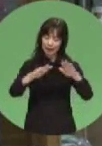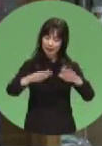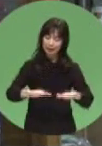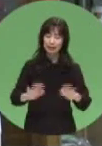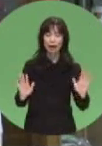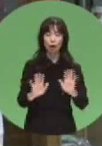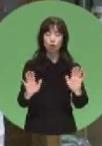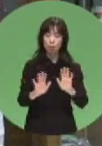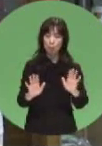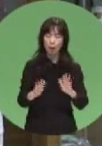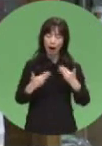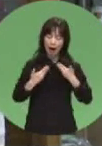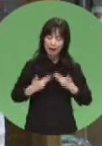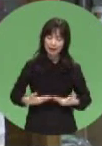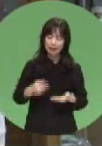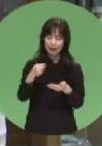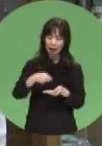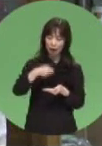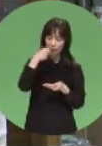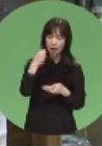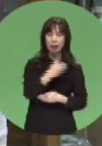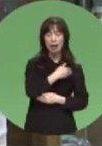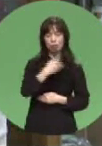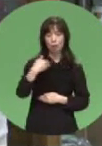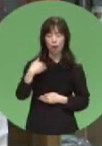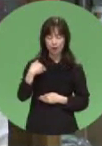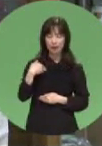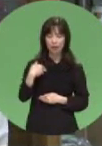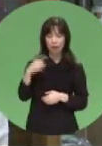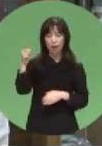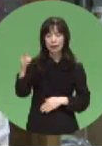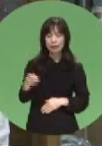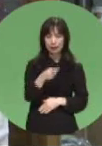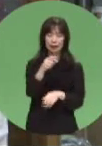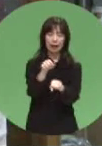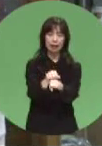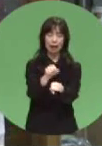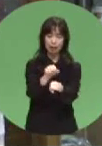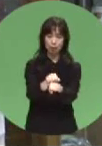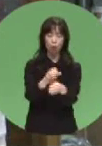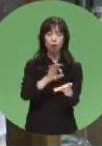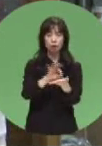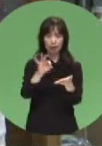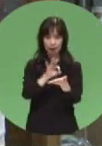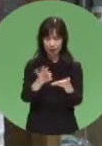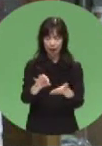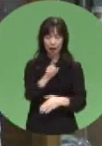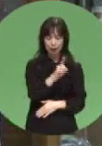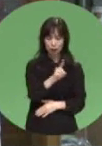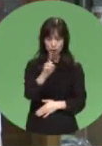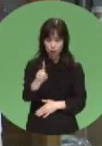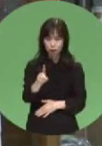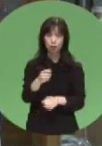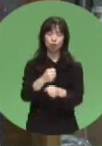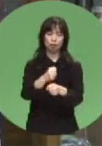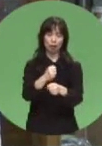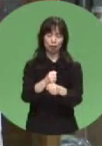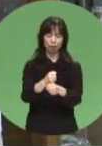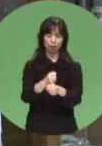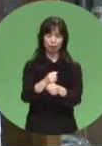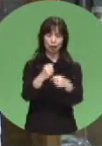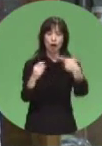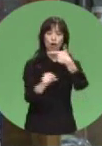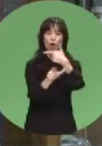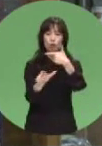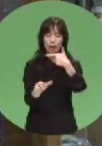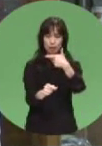小さなお子様にも安心して召し上がっていただけるように、添加物などを使わず一つ一つ手作りしております。6月には